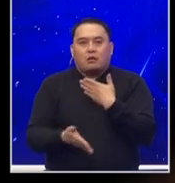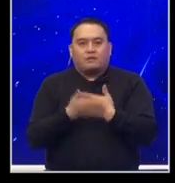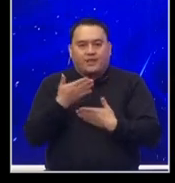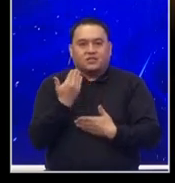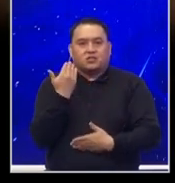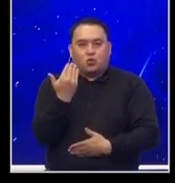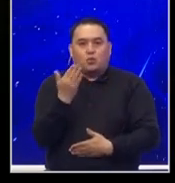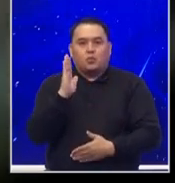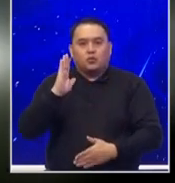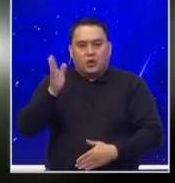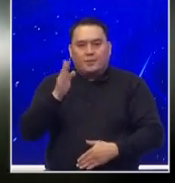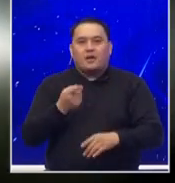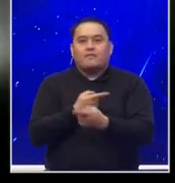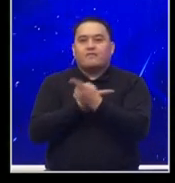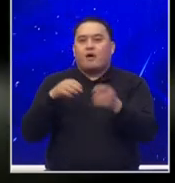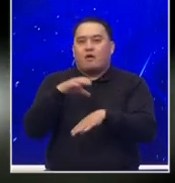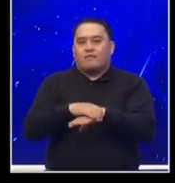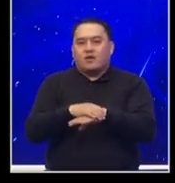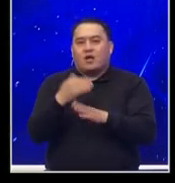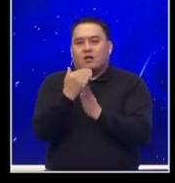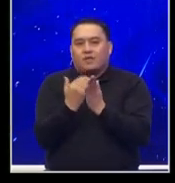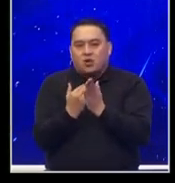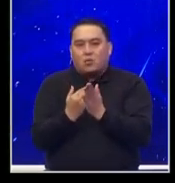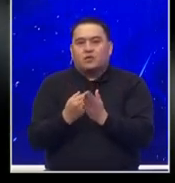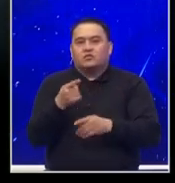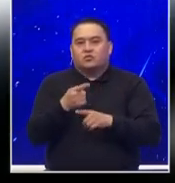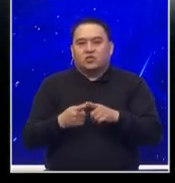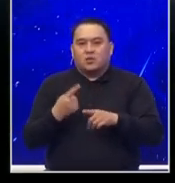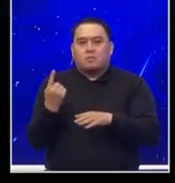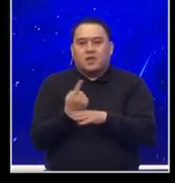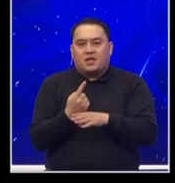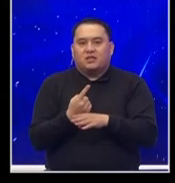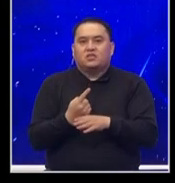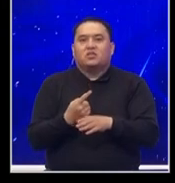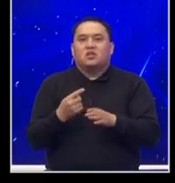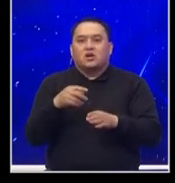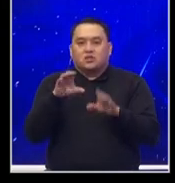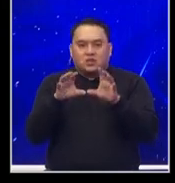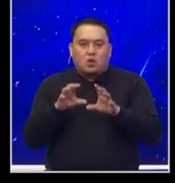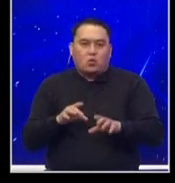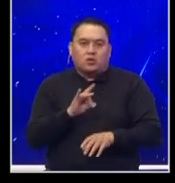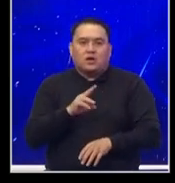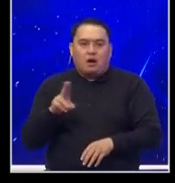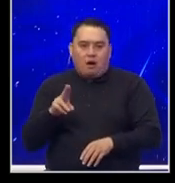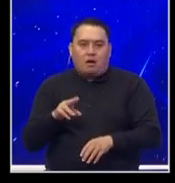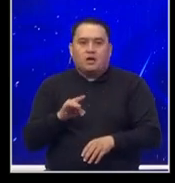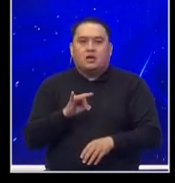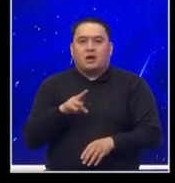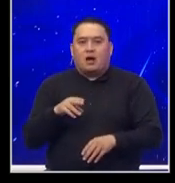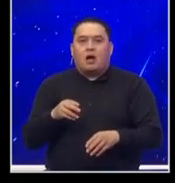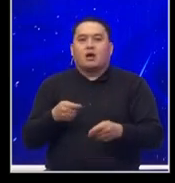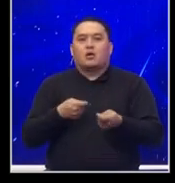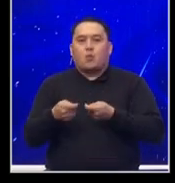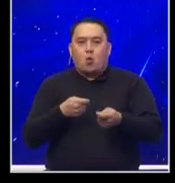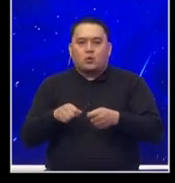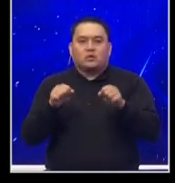к ответственности. По данному факту составлен административный протокол по части 1 статьи 6. Кодекса